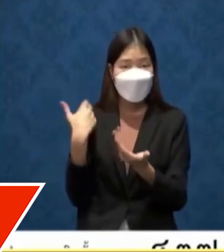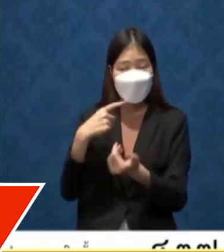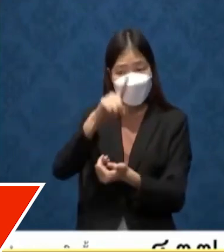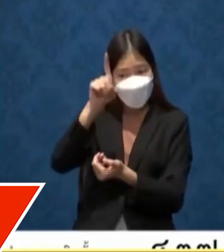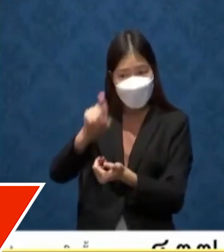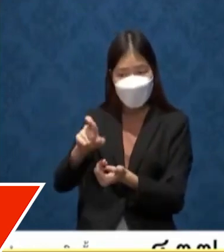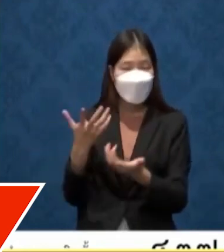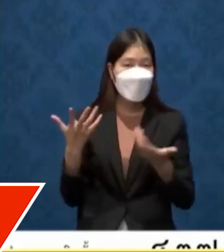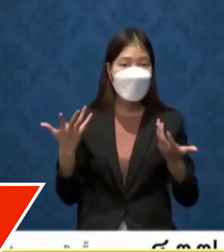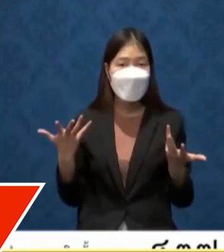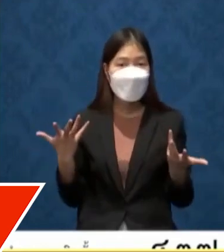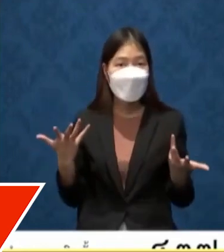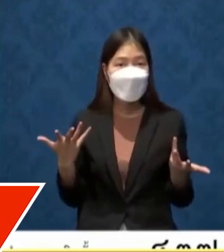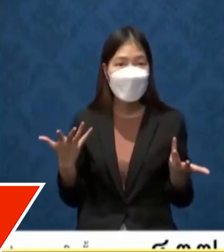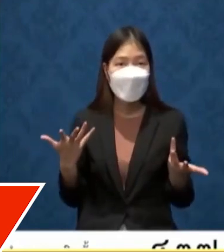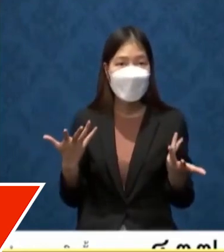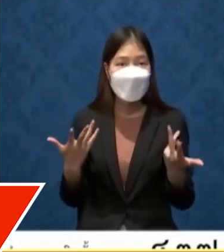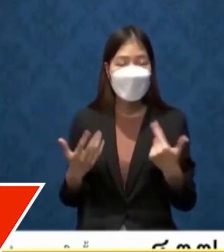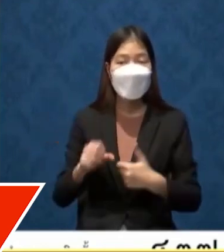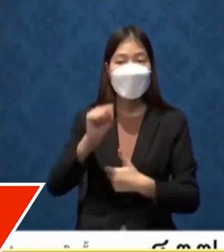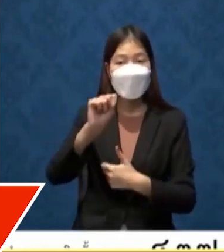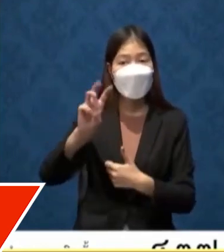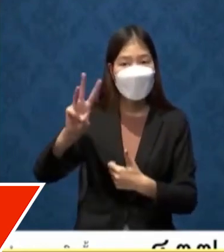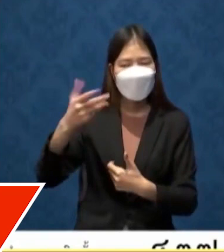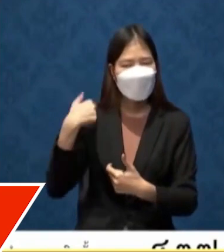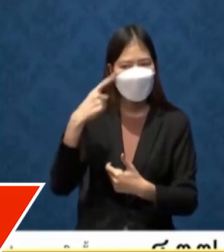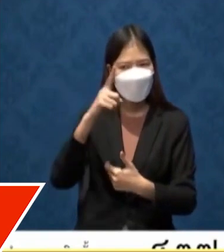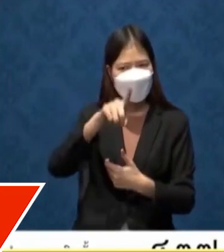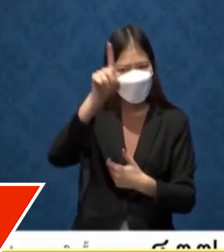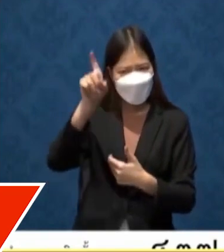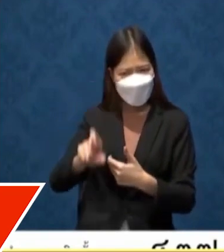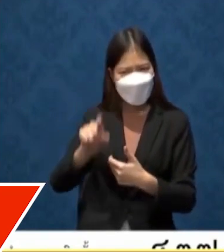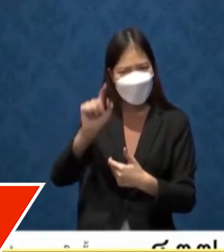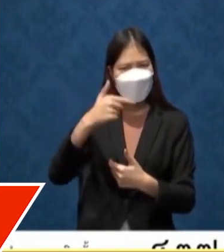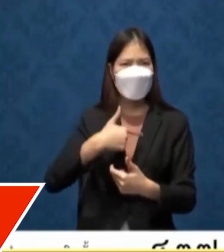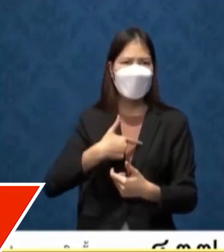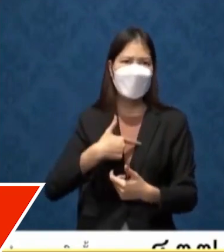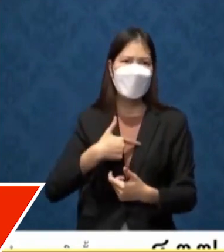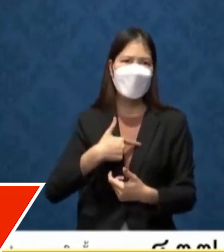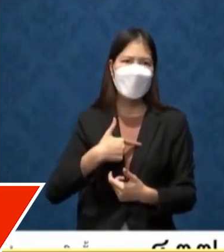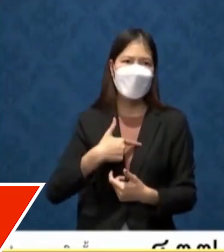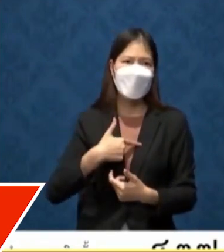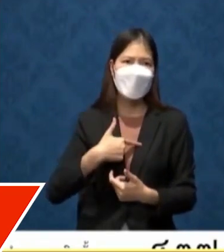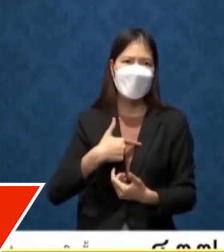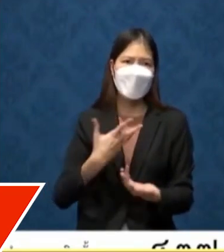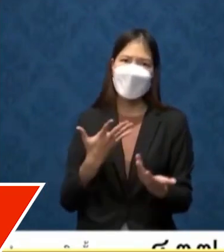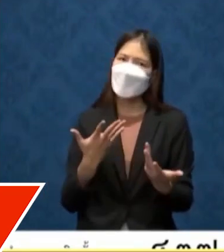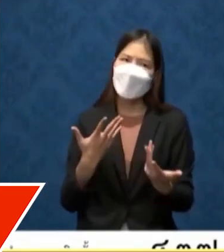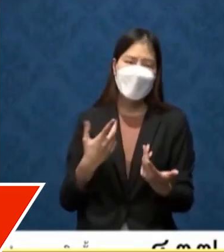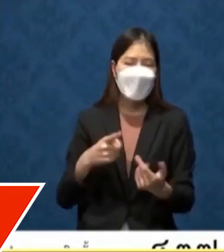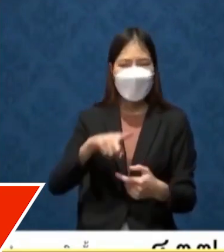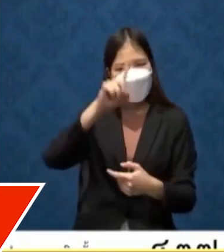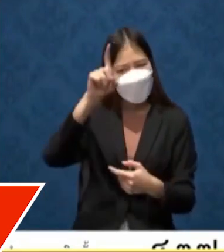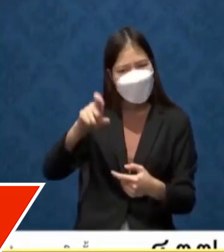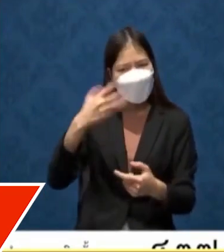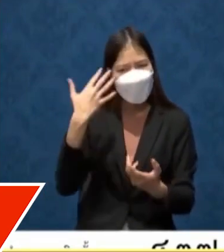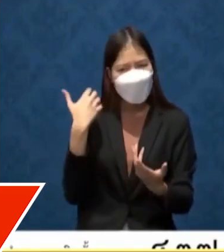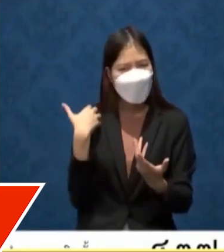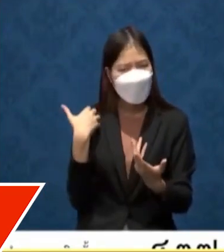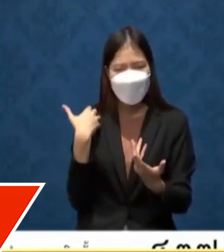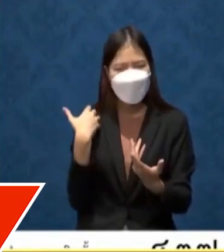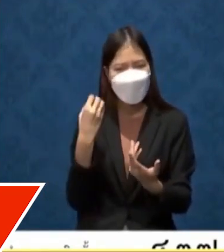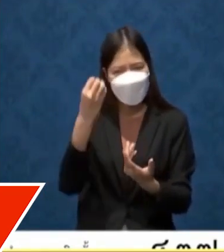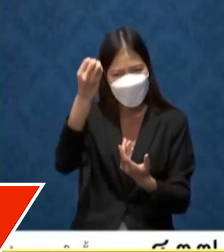ไว้ถ้าทางวุฒิสภากังวลเรื่องนี้ผมคิดว่าท่านอาจจะกังวลแทนกองทุนมากเกินไปหน่อยครับ